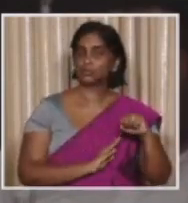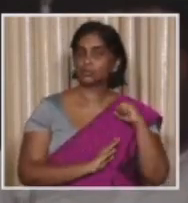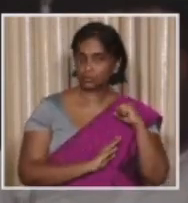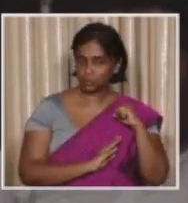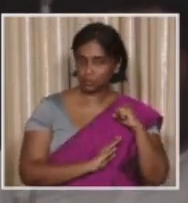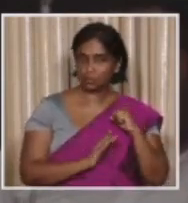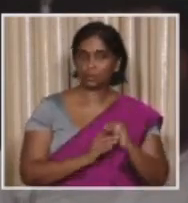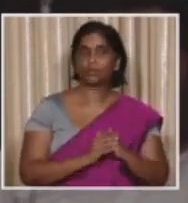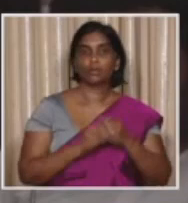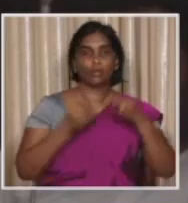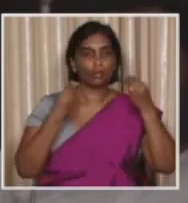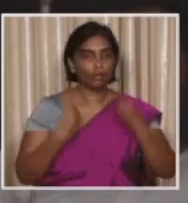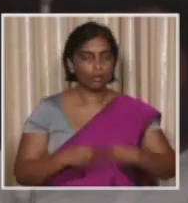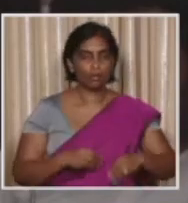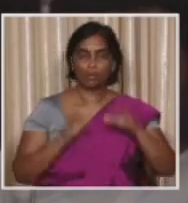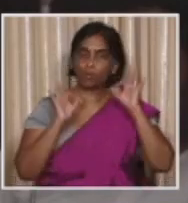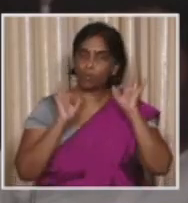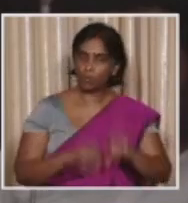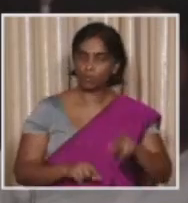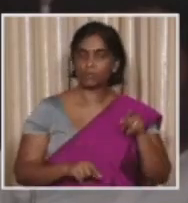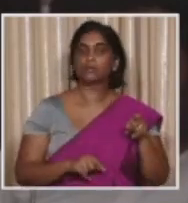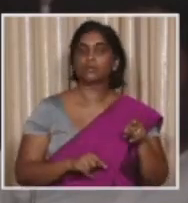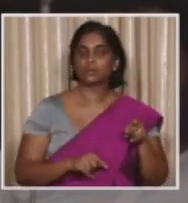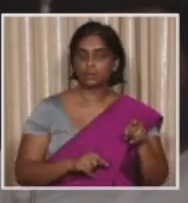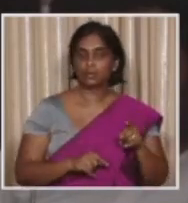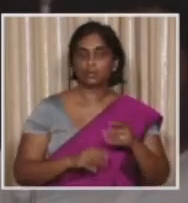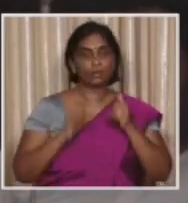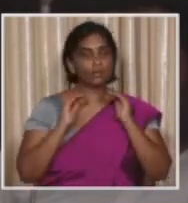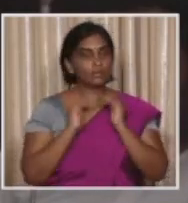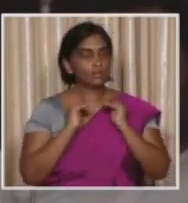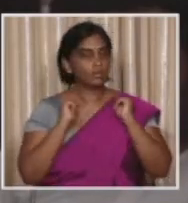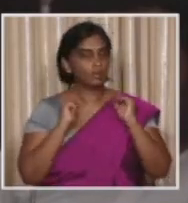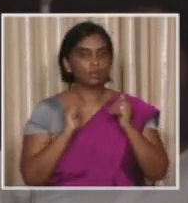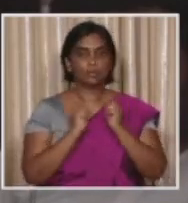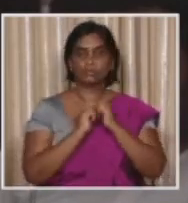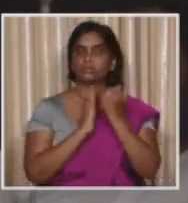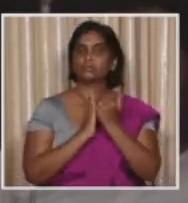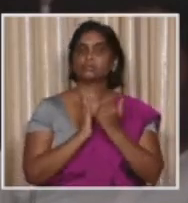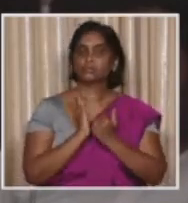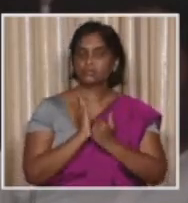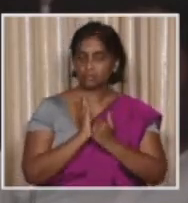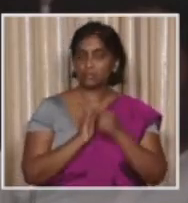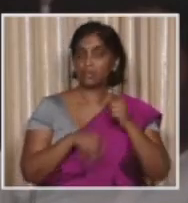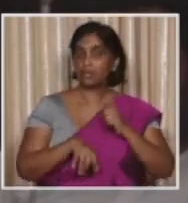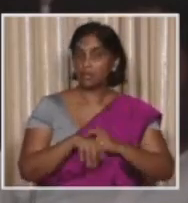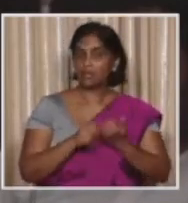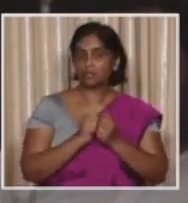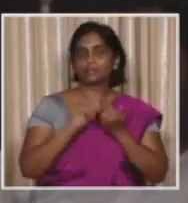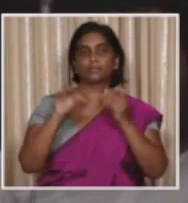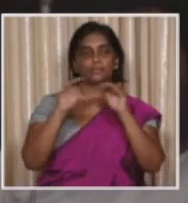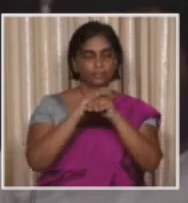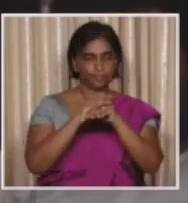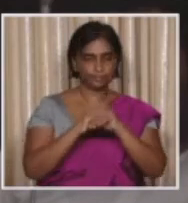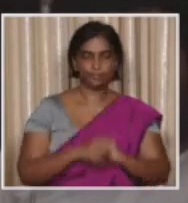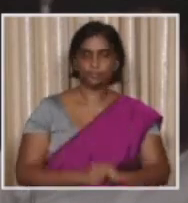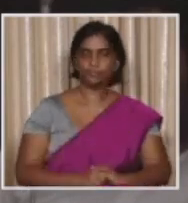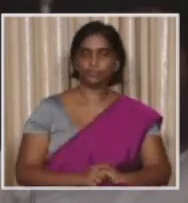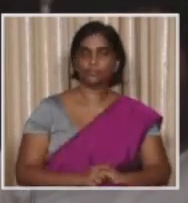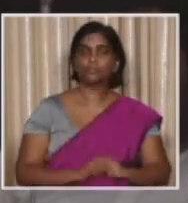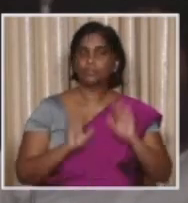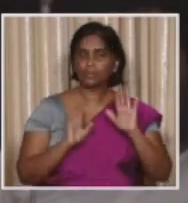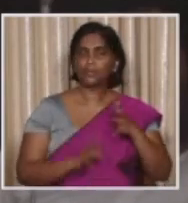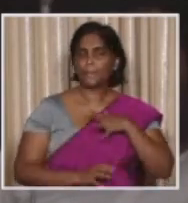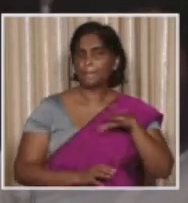කරන්න කඩා වැටෙන දෙන්නේ නැතුව සුදුසු වැඩපිළිවෙලක් සඳහා ඒ අවශ්‍ය ප්‍රවේශය ගන්න කියලා. නැවත